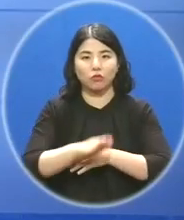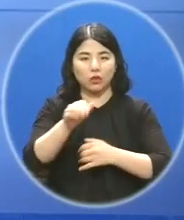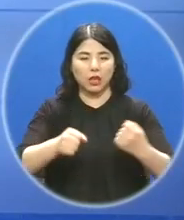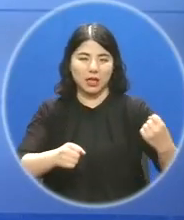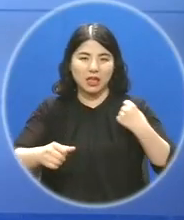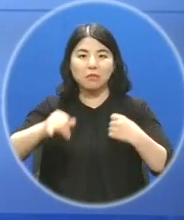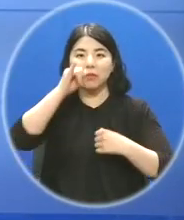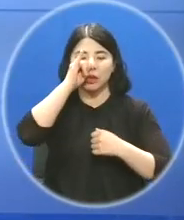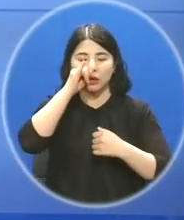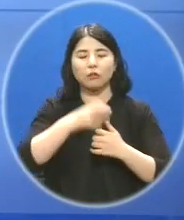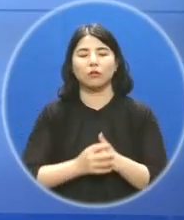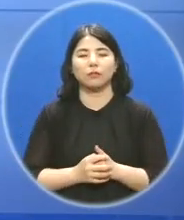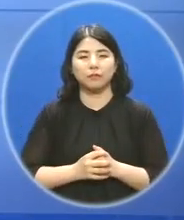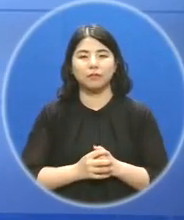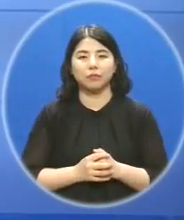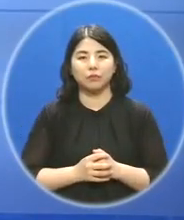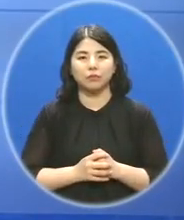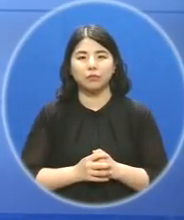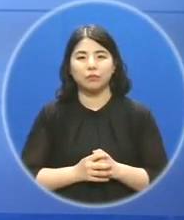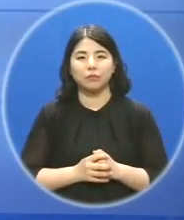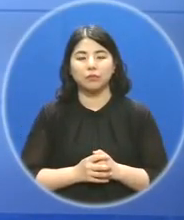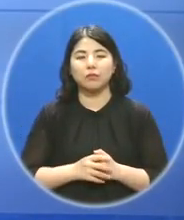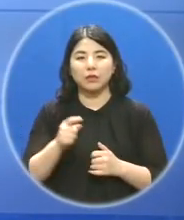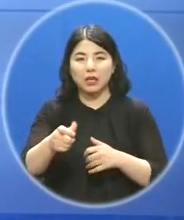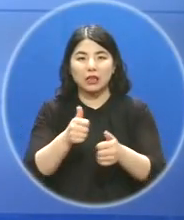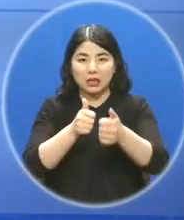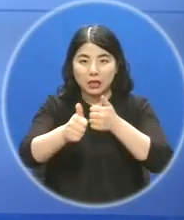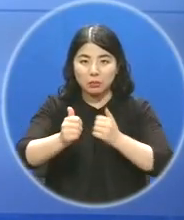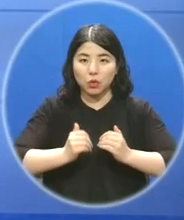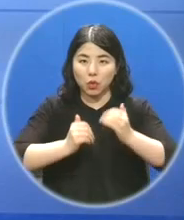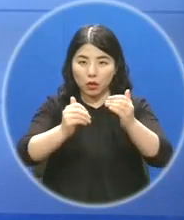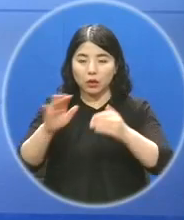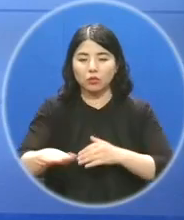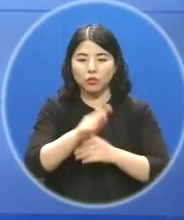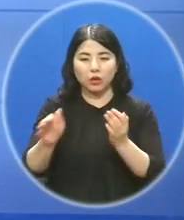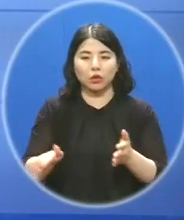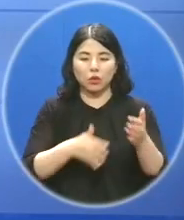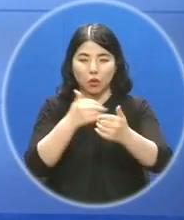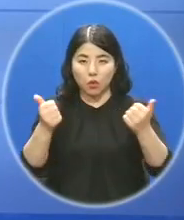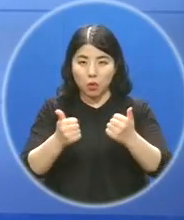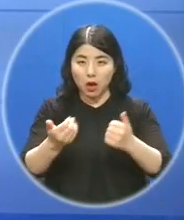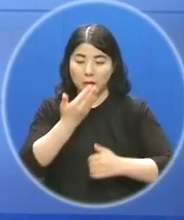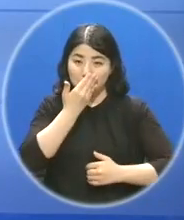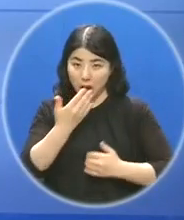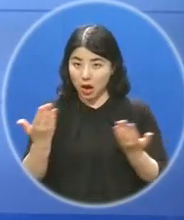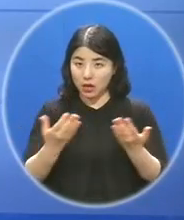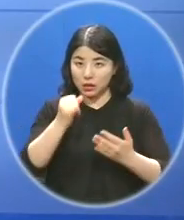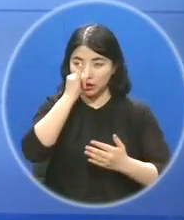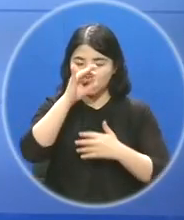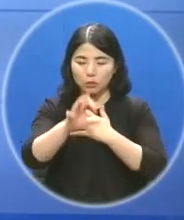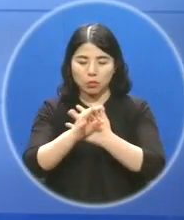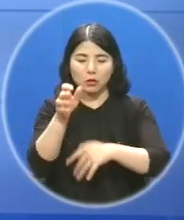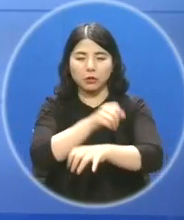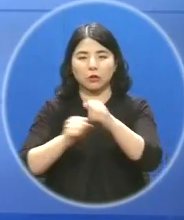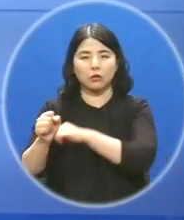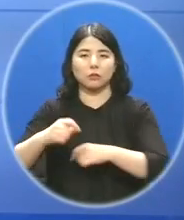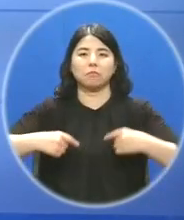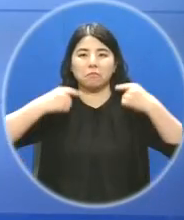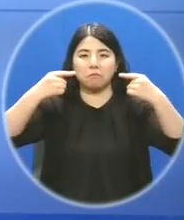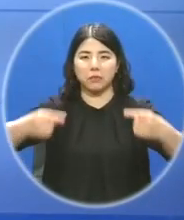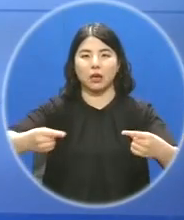힘이 있습니다. 저력이 있습니다. 그 극복의 과정에 저희 도의회가 할 수 있는 일이 있다면 적극적으로